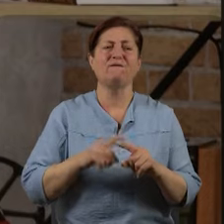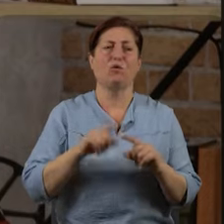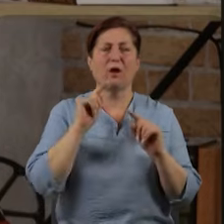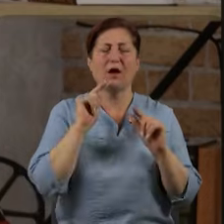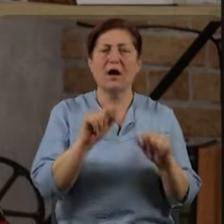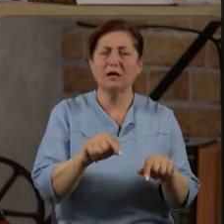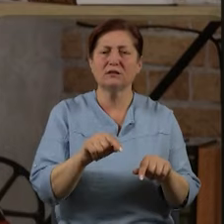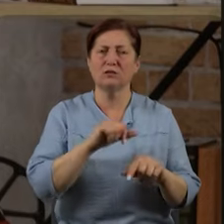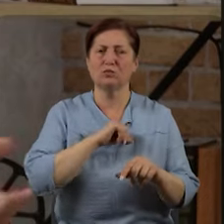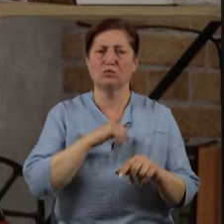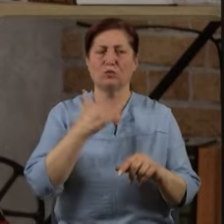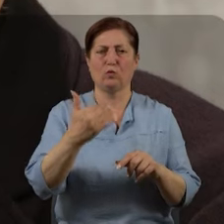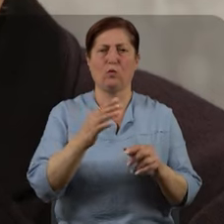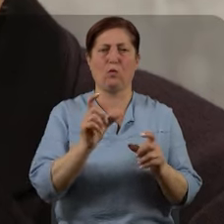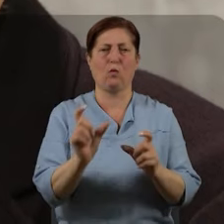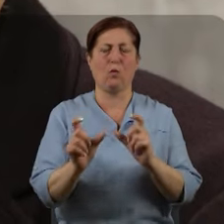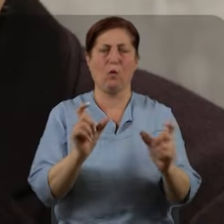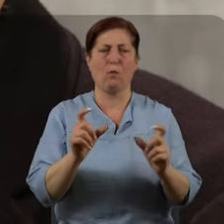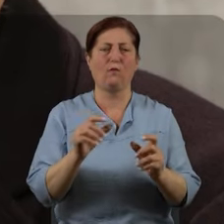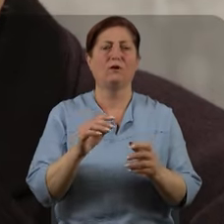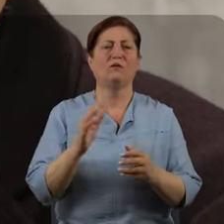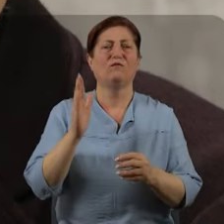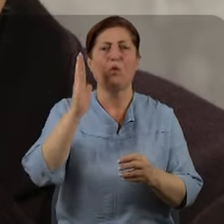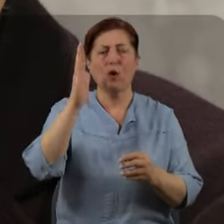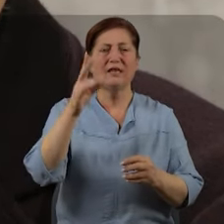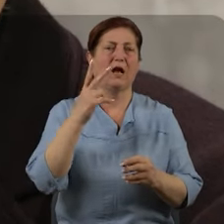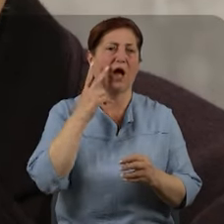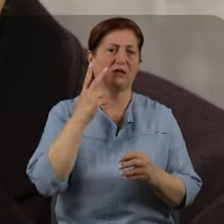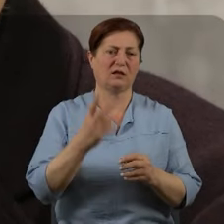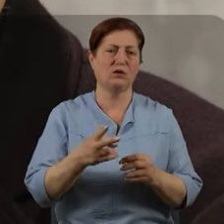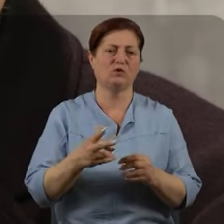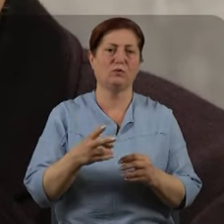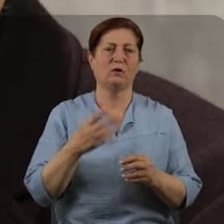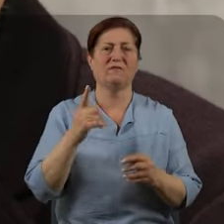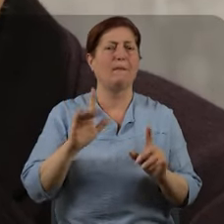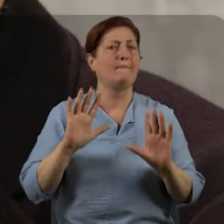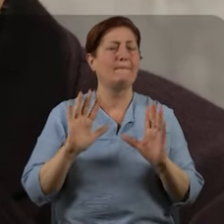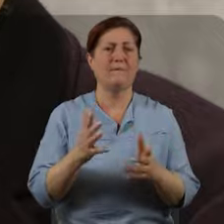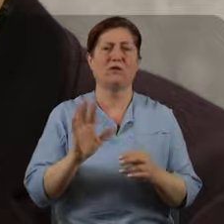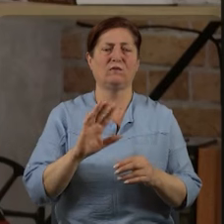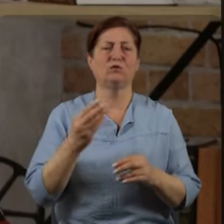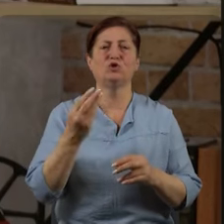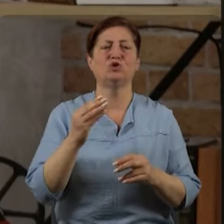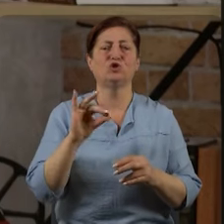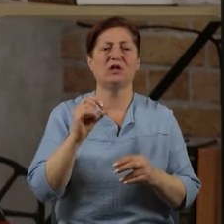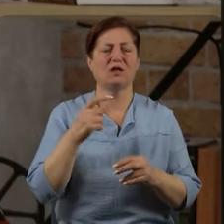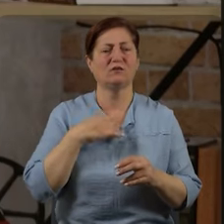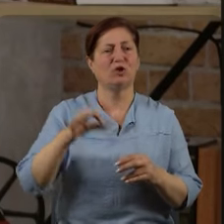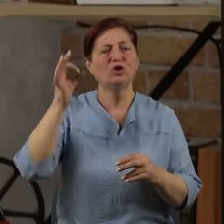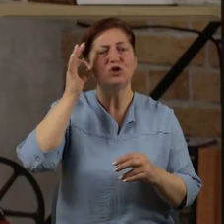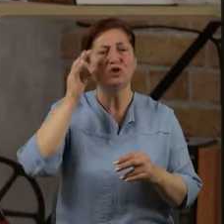ազդեցությունները, հատկանշական կողմերը մենք շարունակության մեջ հետագա տեսնում ենք, և պատահական չէ, դու Շիրազին սկզբում հիշեցիր, որ